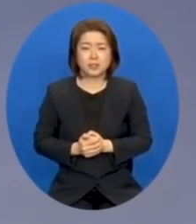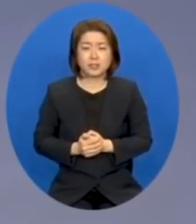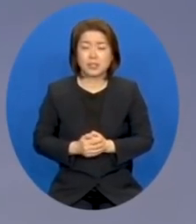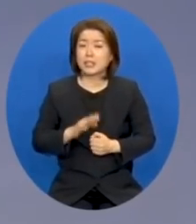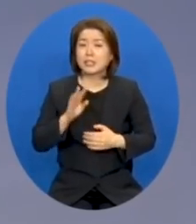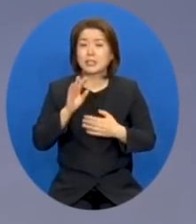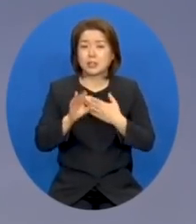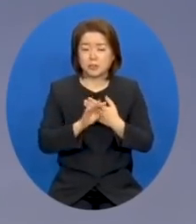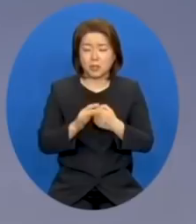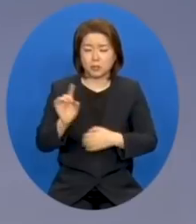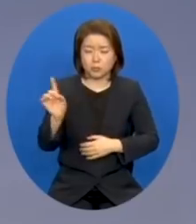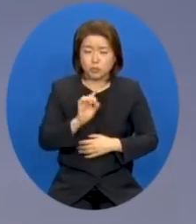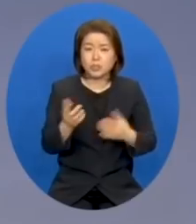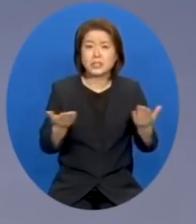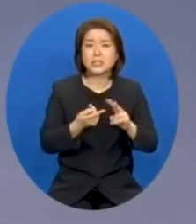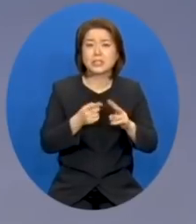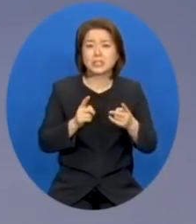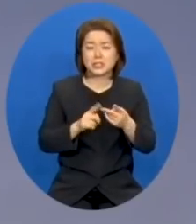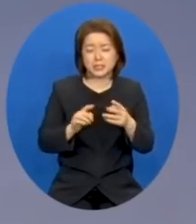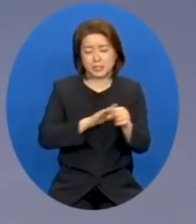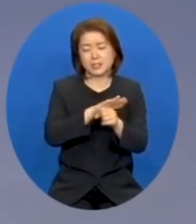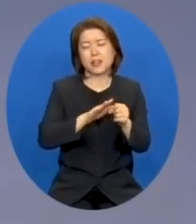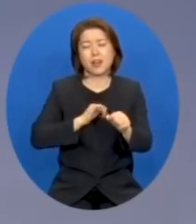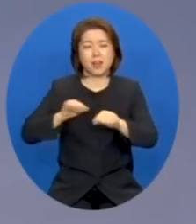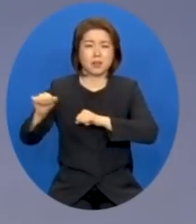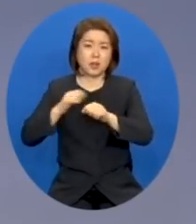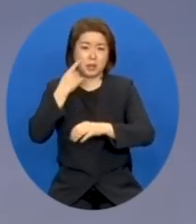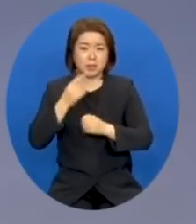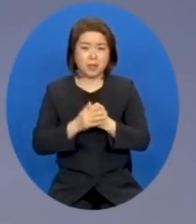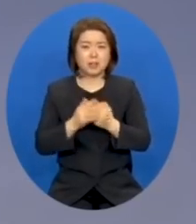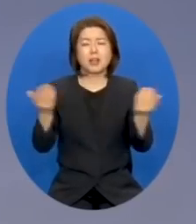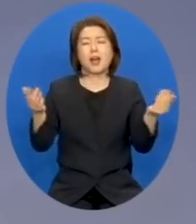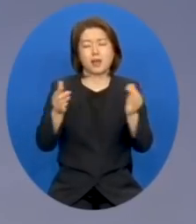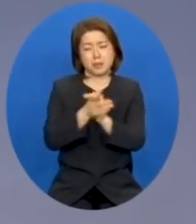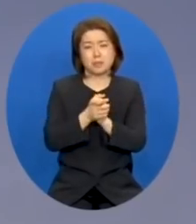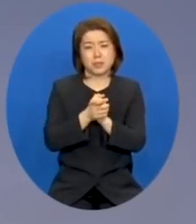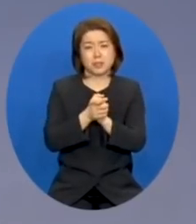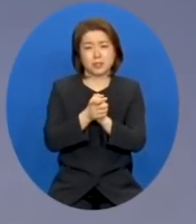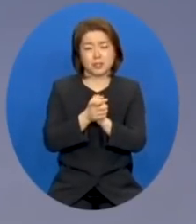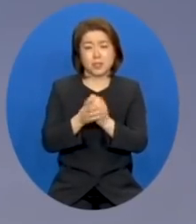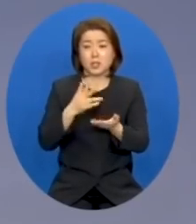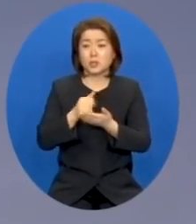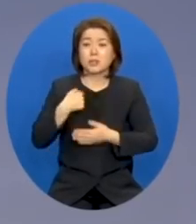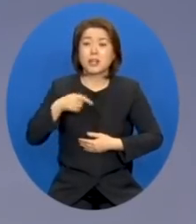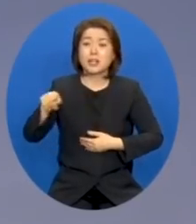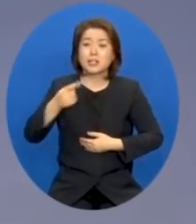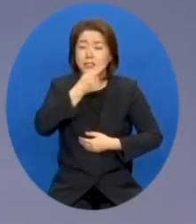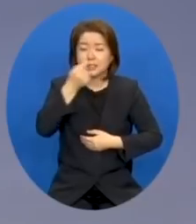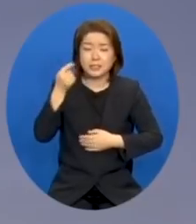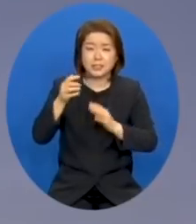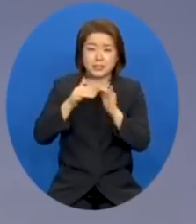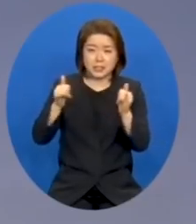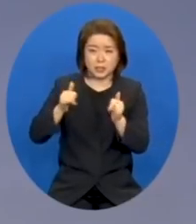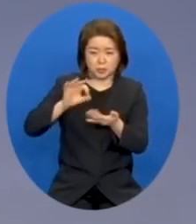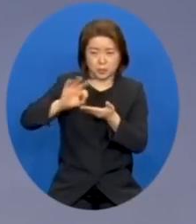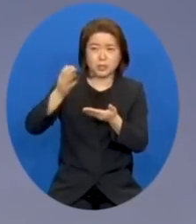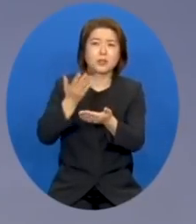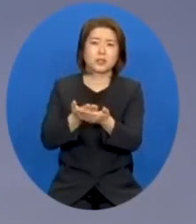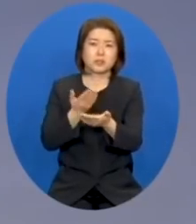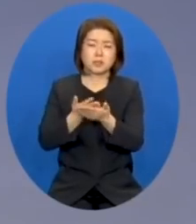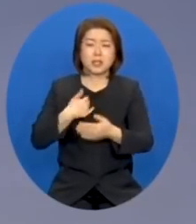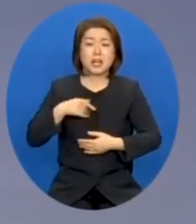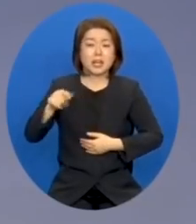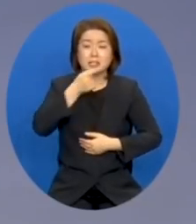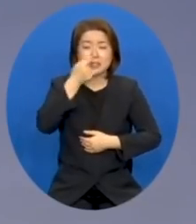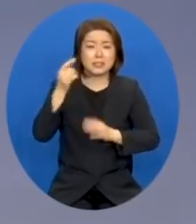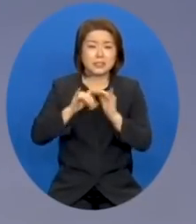그러면서 무슨 일이든지 사랑을 알아 아멘입니다 주님 저를 그 증인으로 3 으 십시오 제가 그 증인이